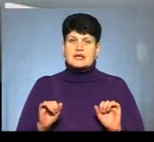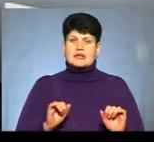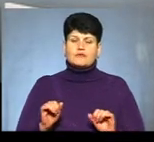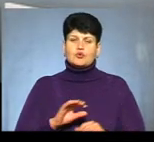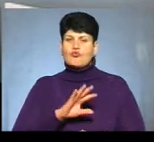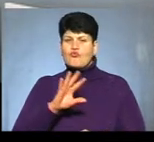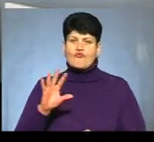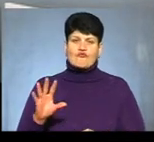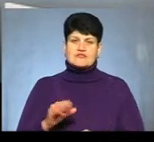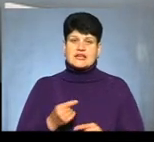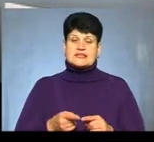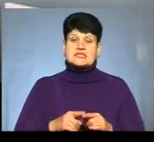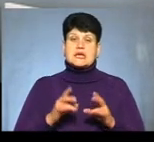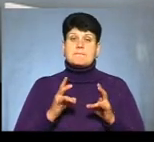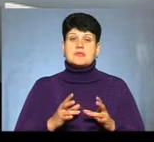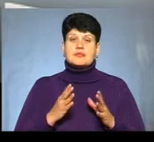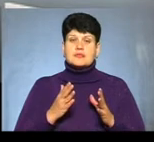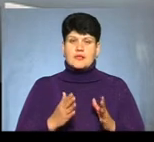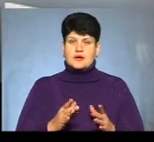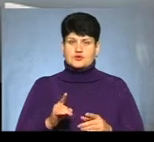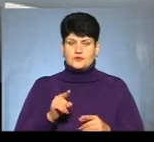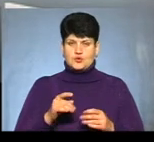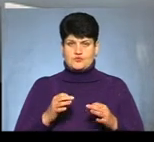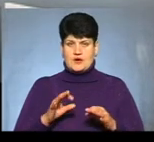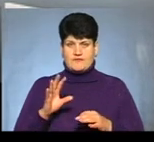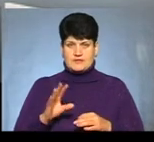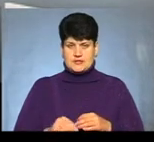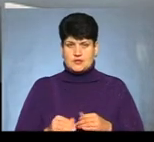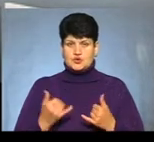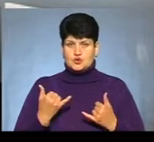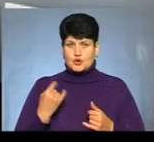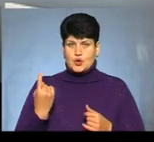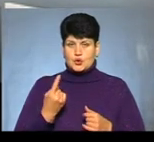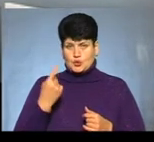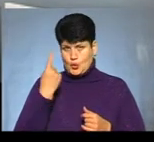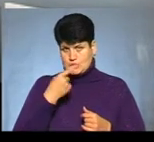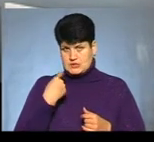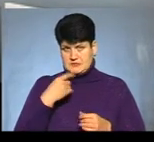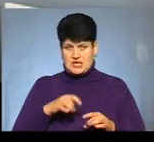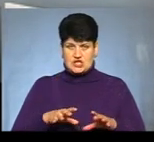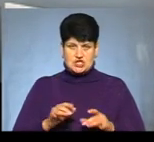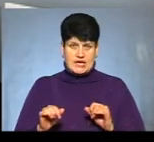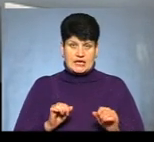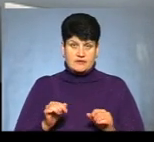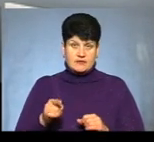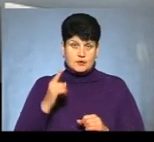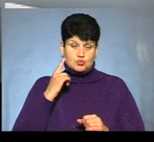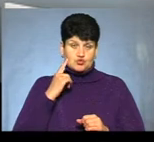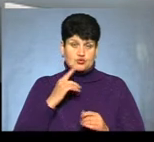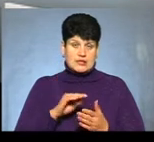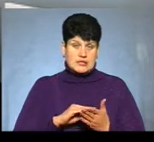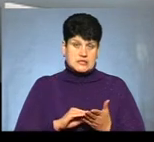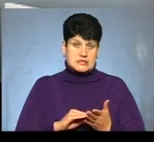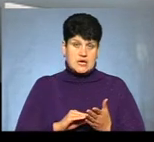Закон дозволяє керівнику сьогодні все. Це біда, що він дозволяє все. Сьогодні одноосібне рішення керівника. І ви